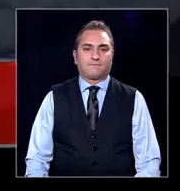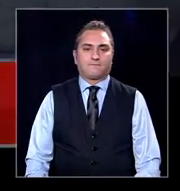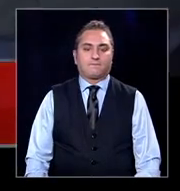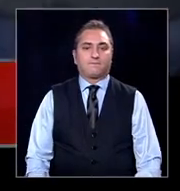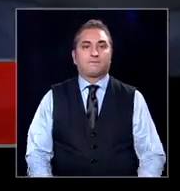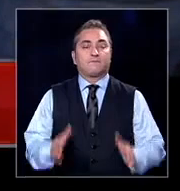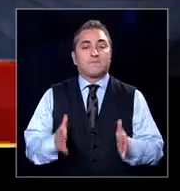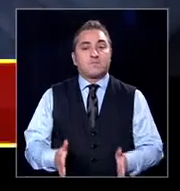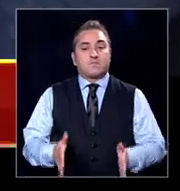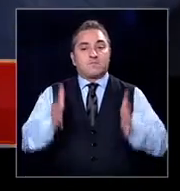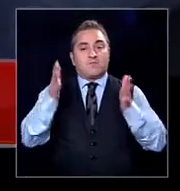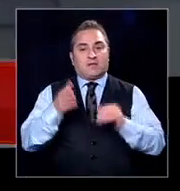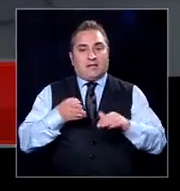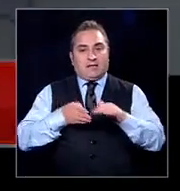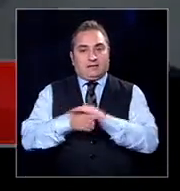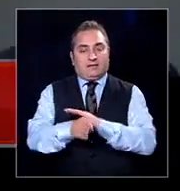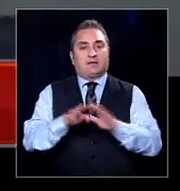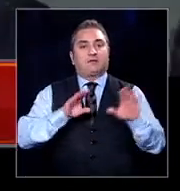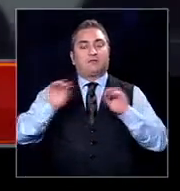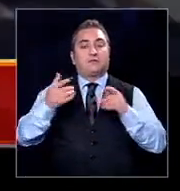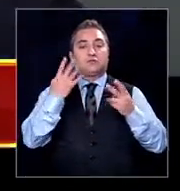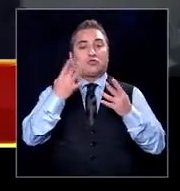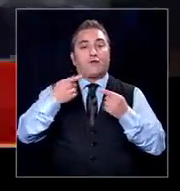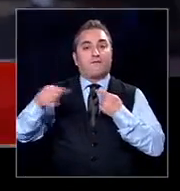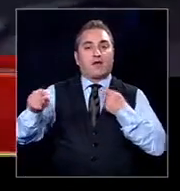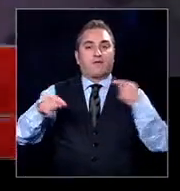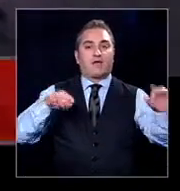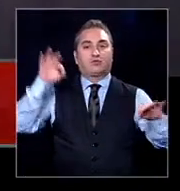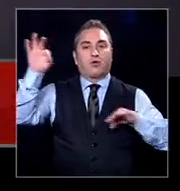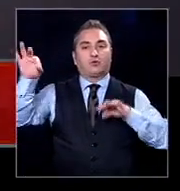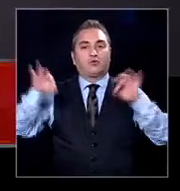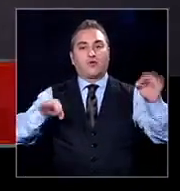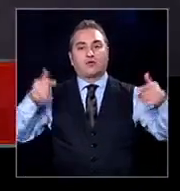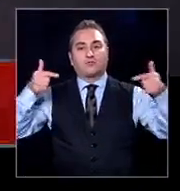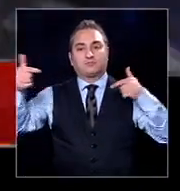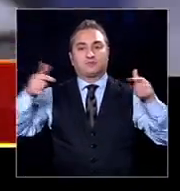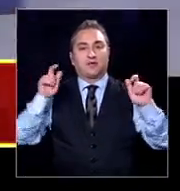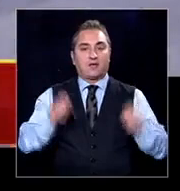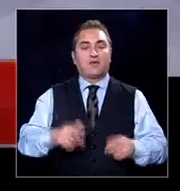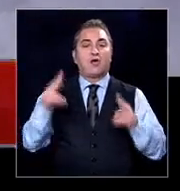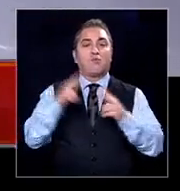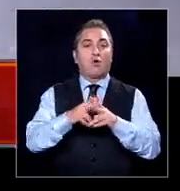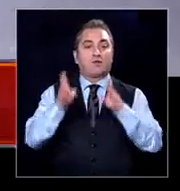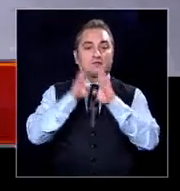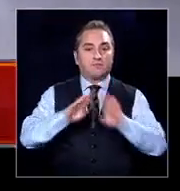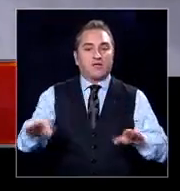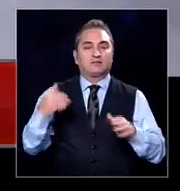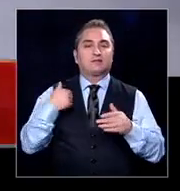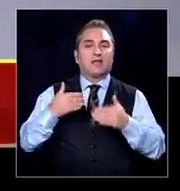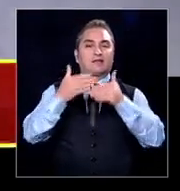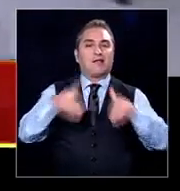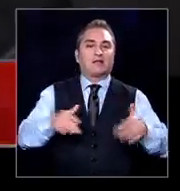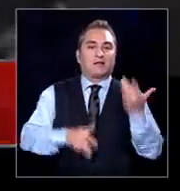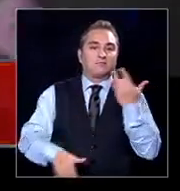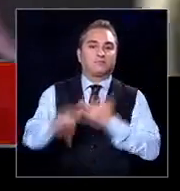Bina girişine yerleştirdikleri 4 farklı açıyı gören kameralarla kendilerince polis baskınını önlemek isteyen uyanıklar